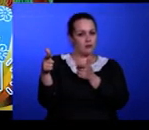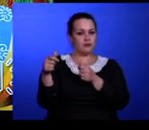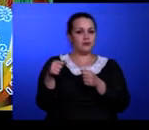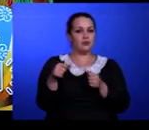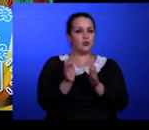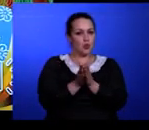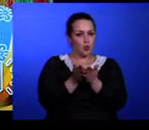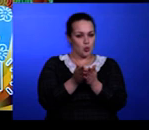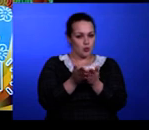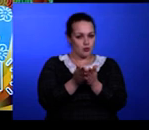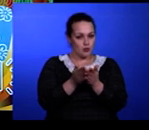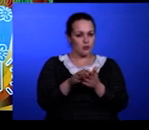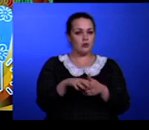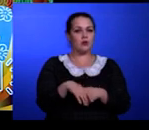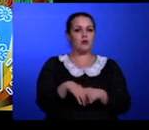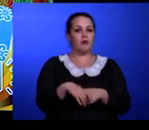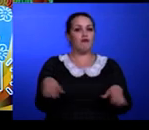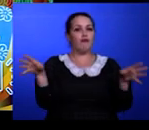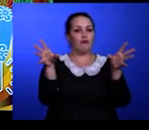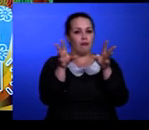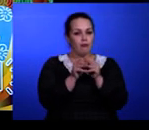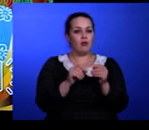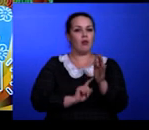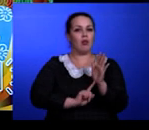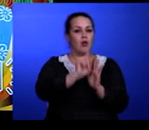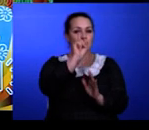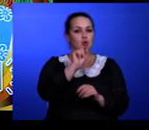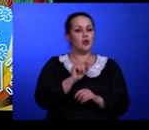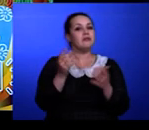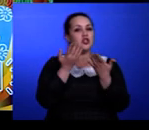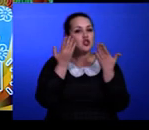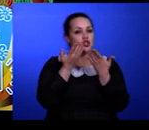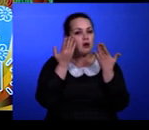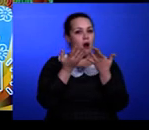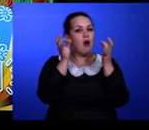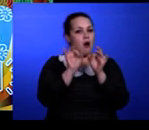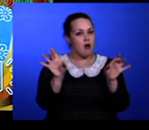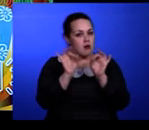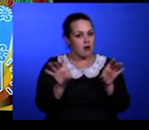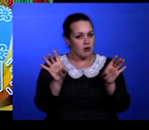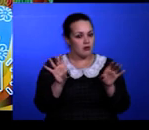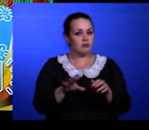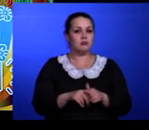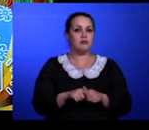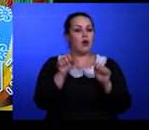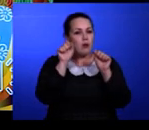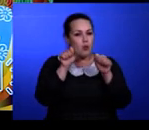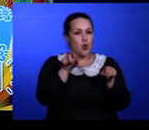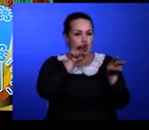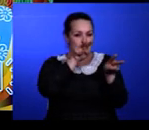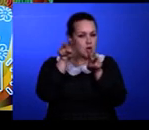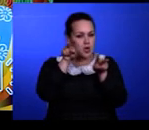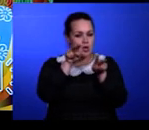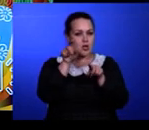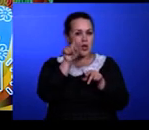учебники мы с вами вместе начнем читать рассказ вы можете следить за моим чтением